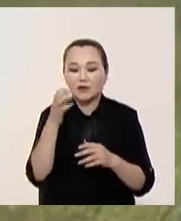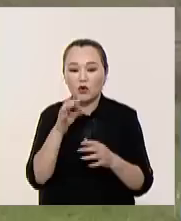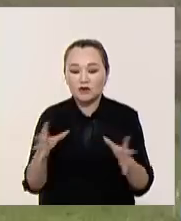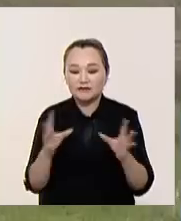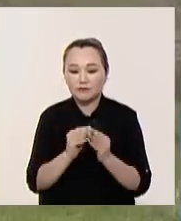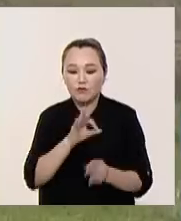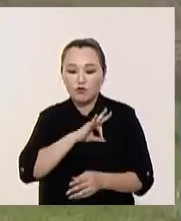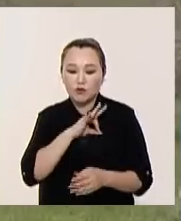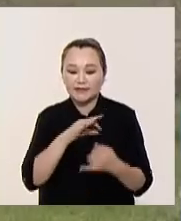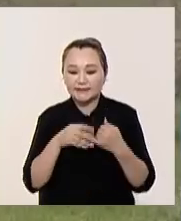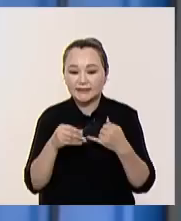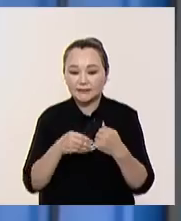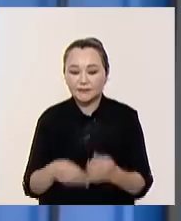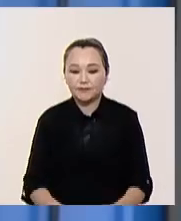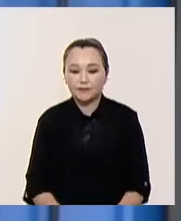совместном землепользовании.